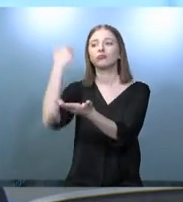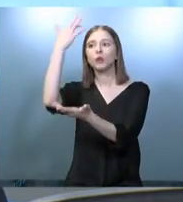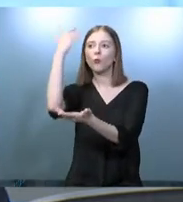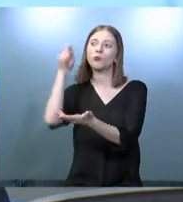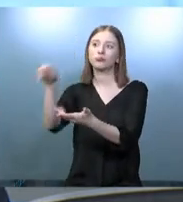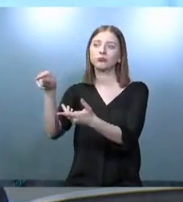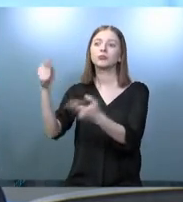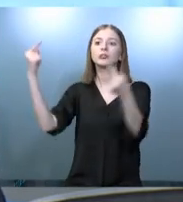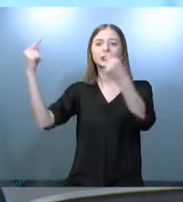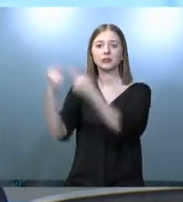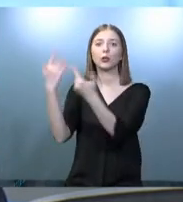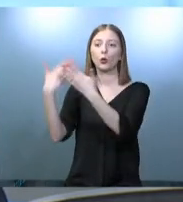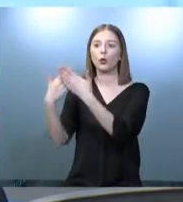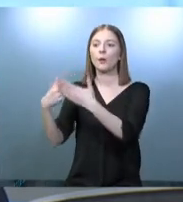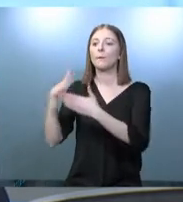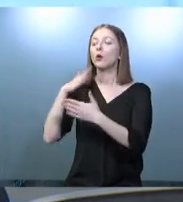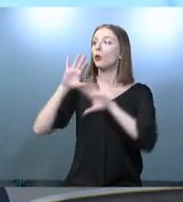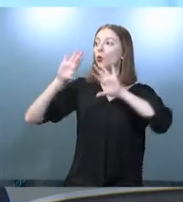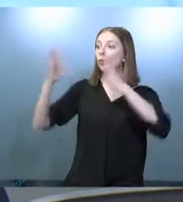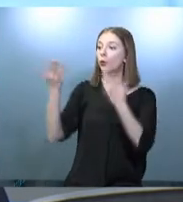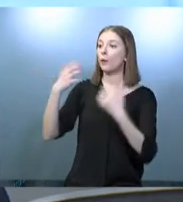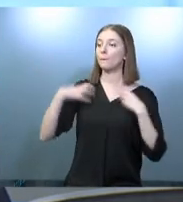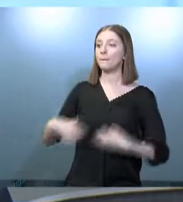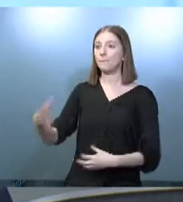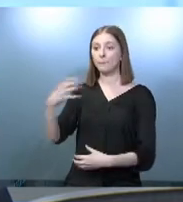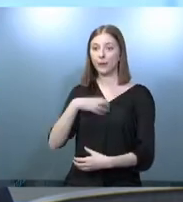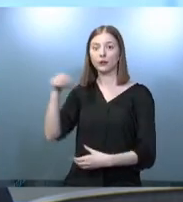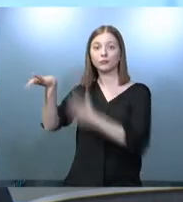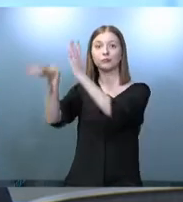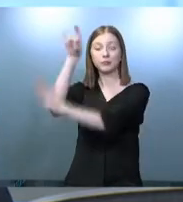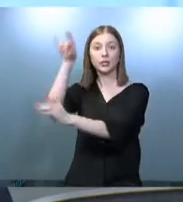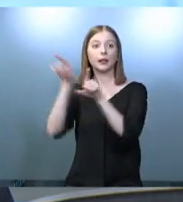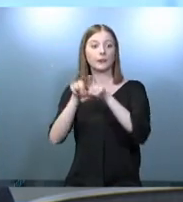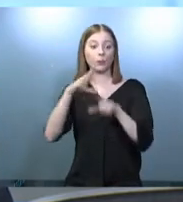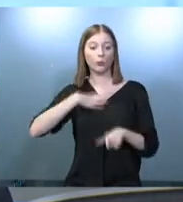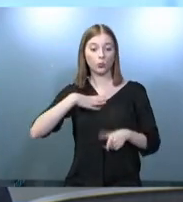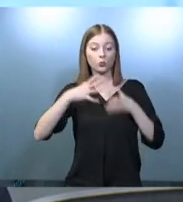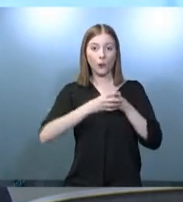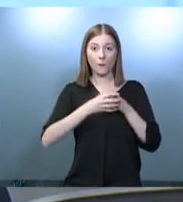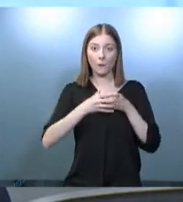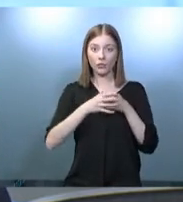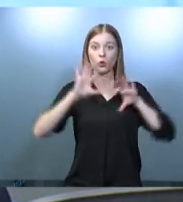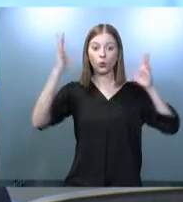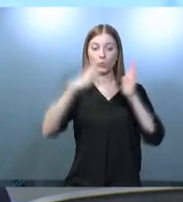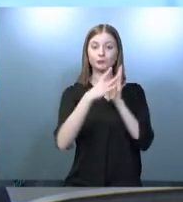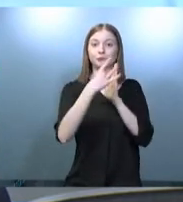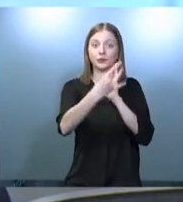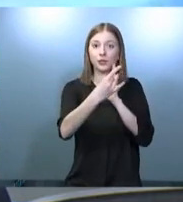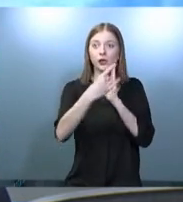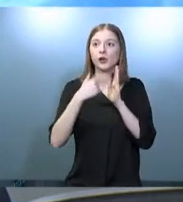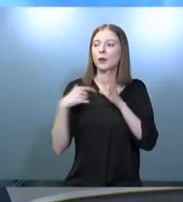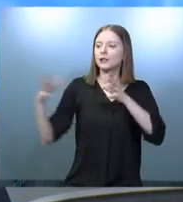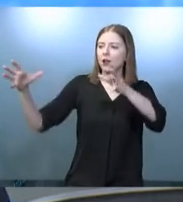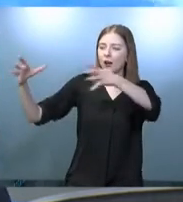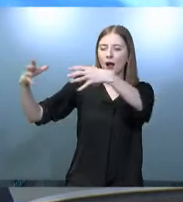bendram kontekste, kartu, jeigu bus išrinktas meras, mūsų komanda, jeigu bus pasitikėjimas, mes tikrai įvykdysim savo pažadus, tos, kurios